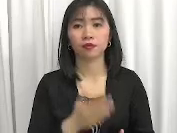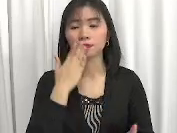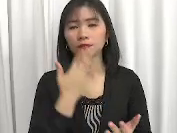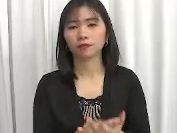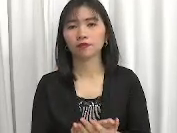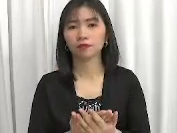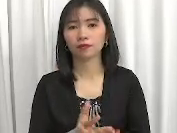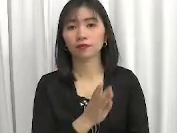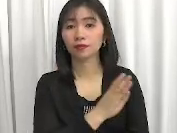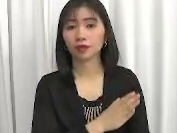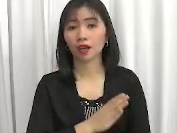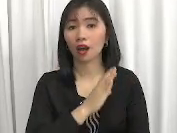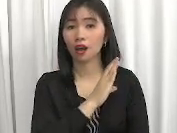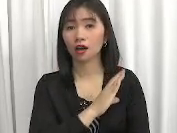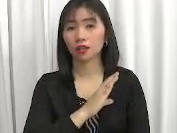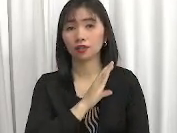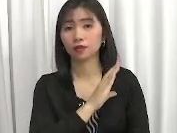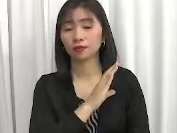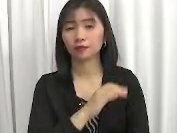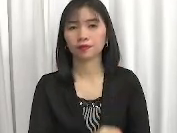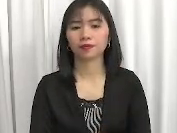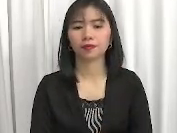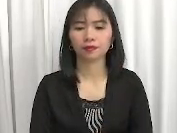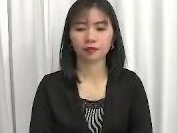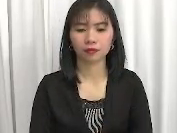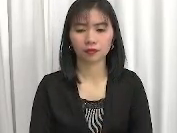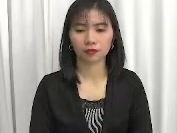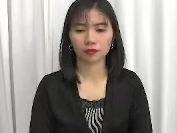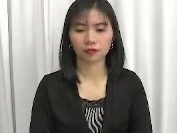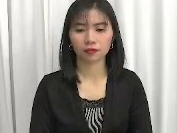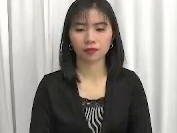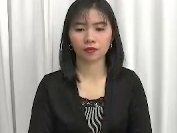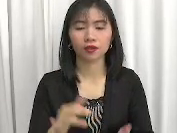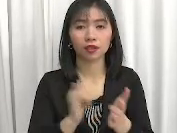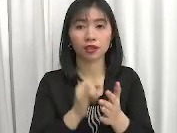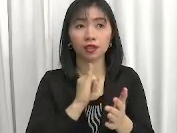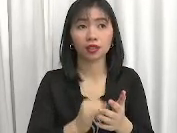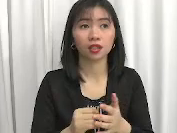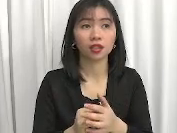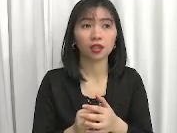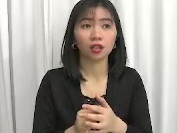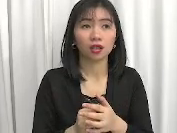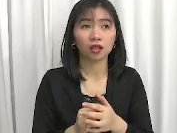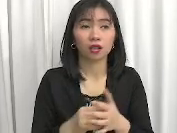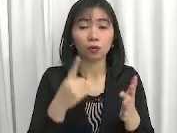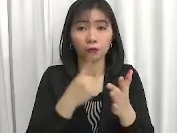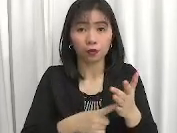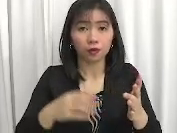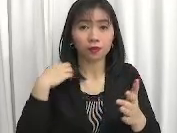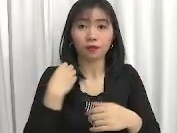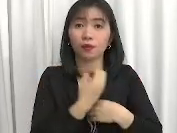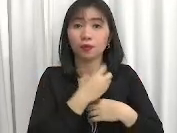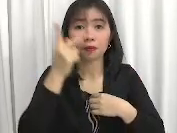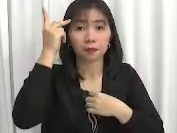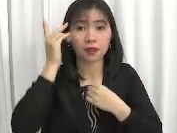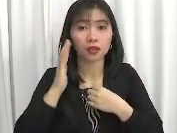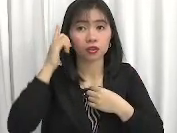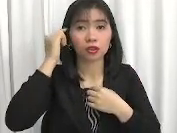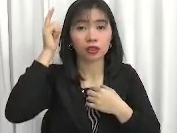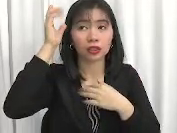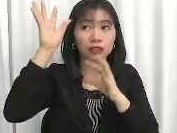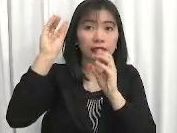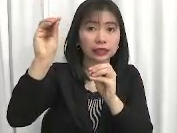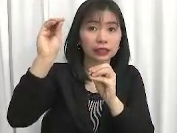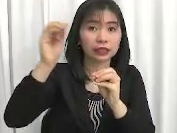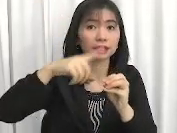Tama. No? Paayos sa pag-uugali. Yun ang tinuturo ng ating mahal na pastor. Kung